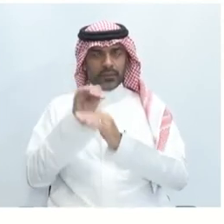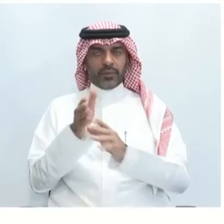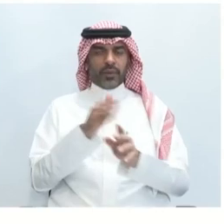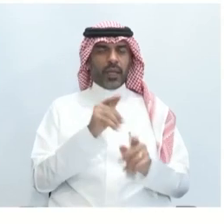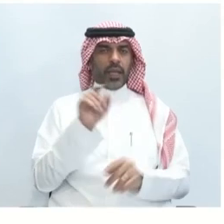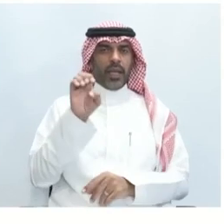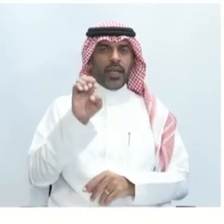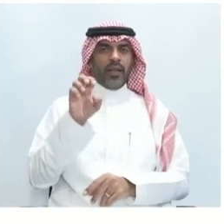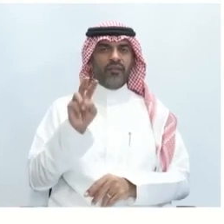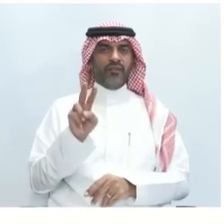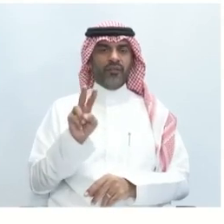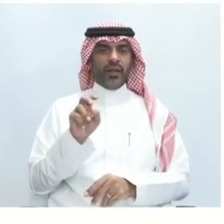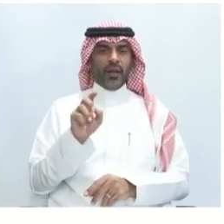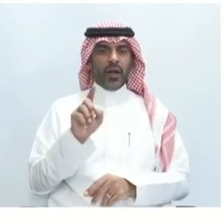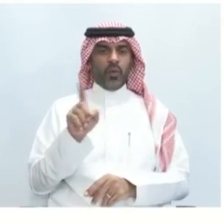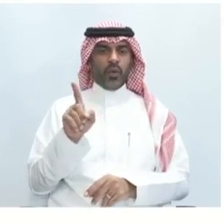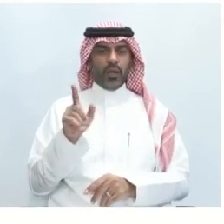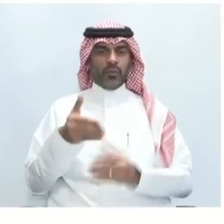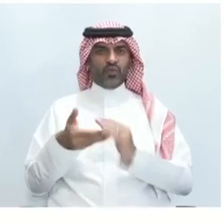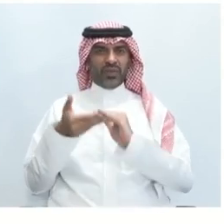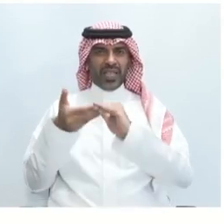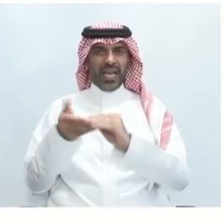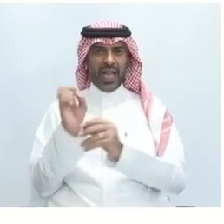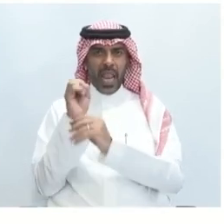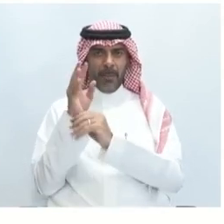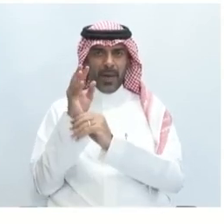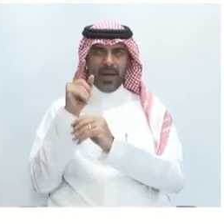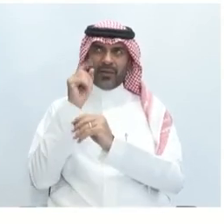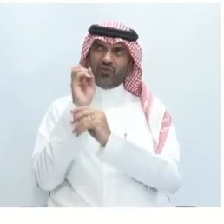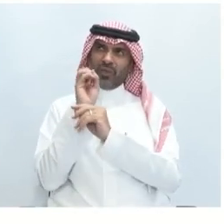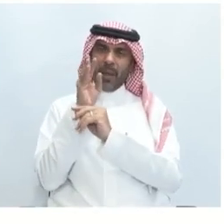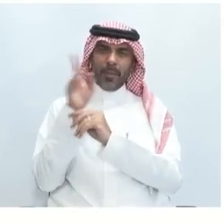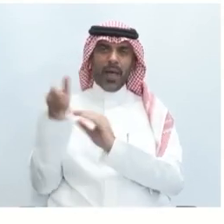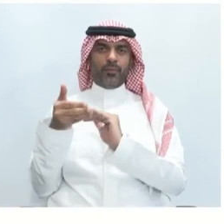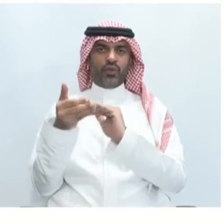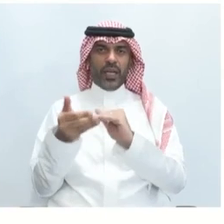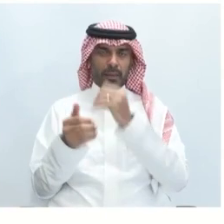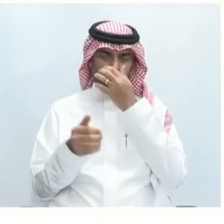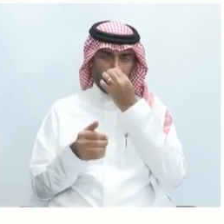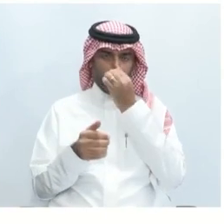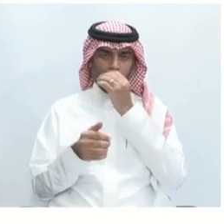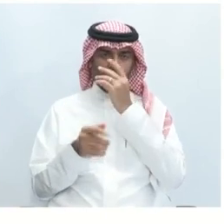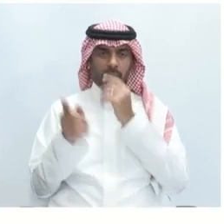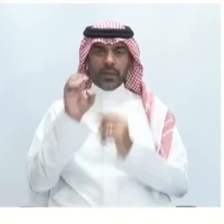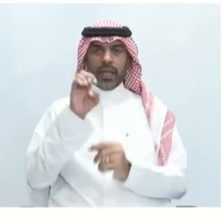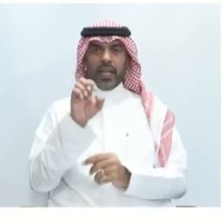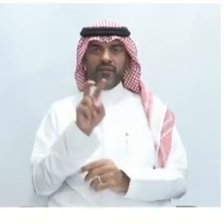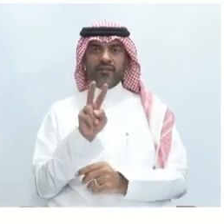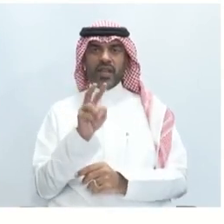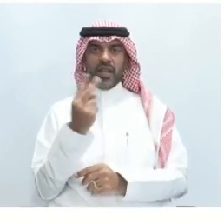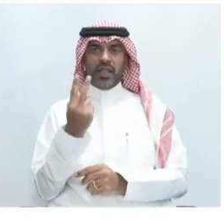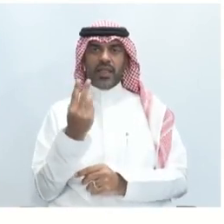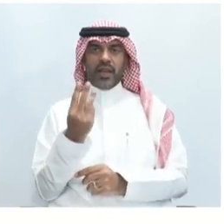الاي في 3 هو عباره عفوا هنا للمساعده المصباح ولدينا هو عباره